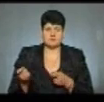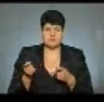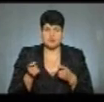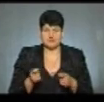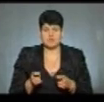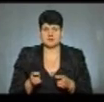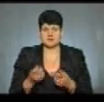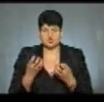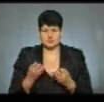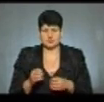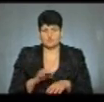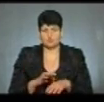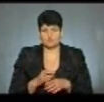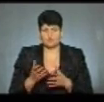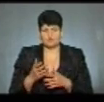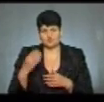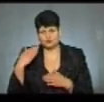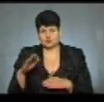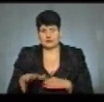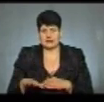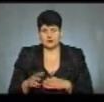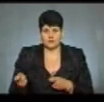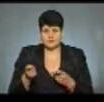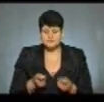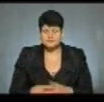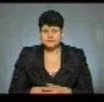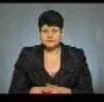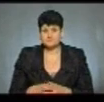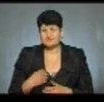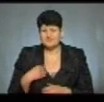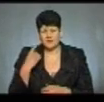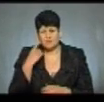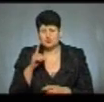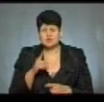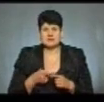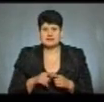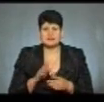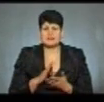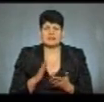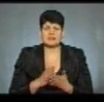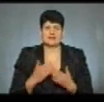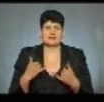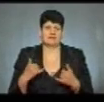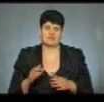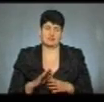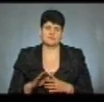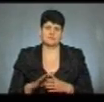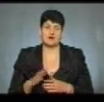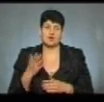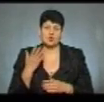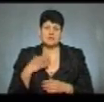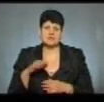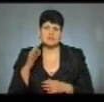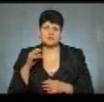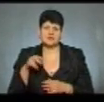певного збудника десь з якоїсь території. Тому я думаю, що це не є щось таке дивне. Ну, колись,